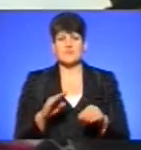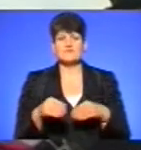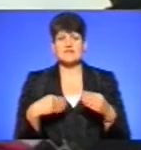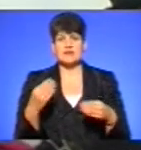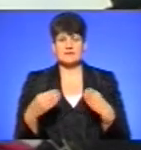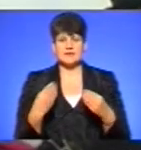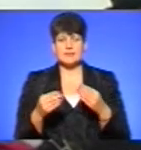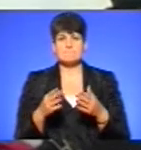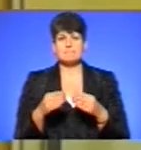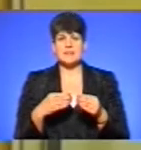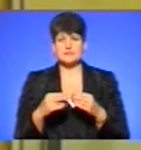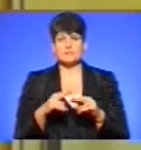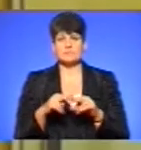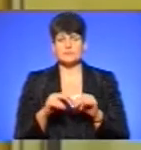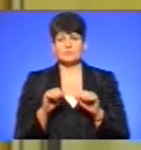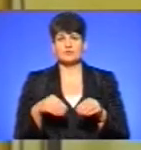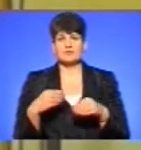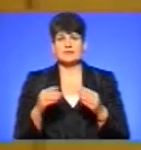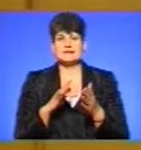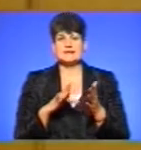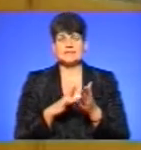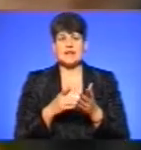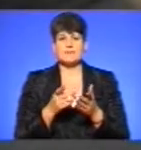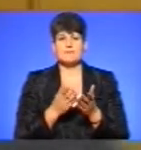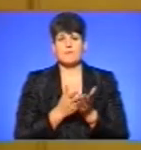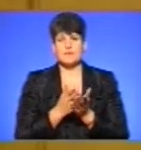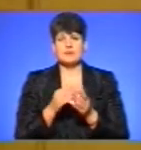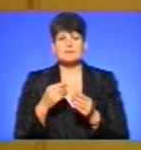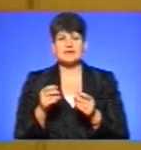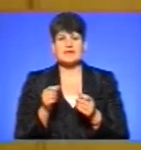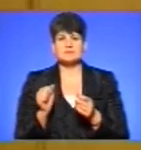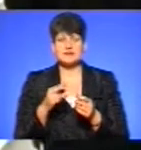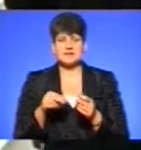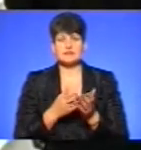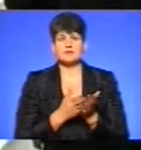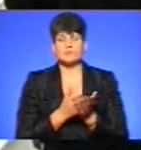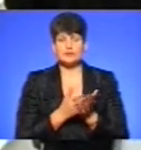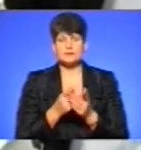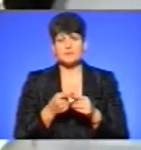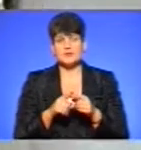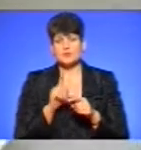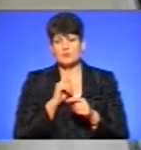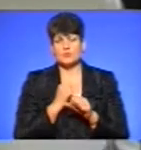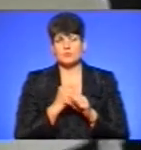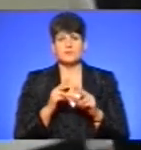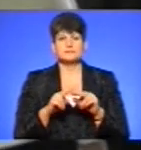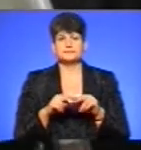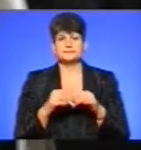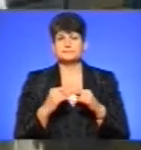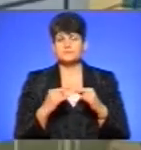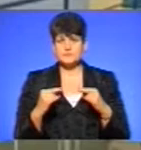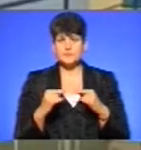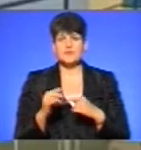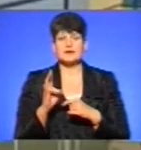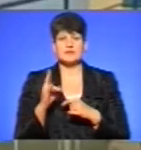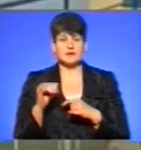паспорти невдовзі мають і центри адміністративних послуг. А поки що це роблять відділення Державної міграційної служби. Нікіта Подолян прийде